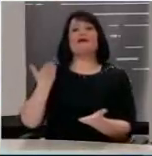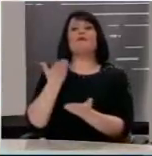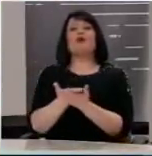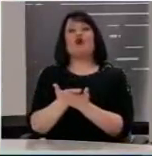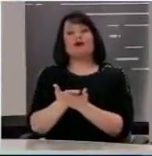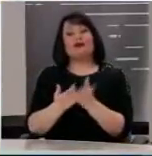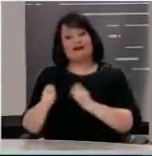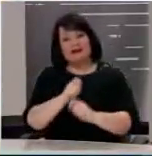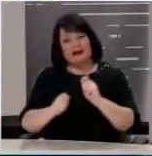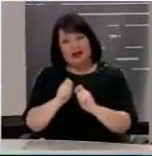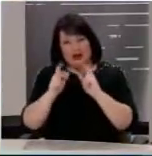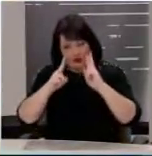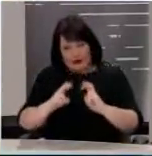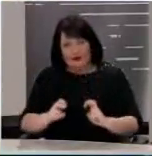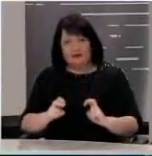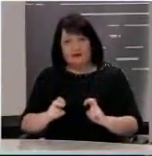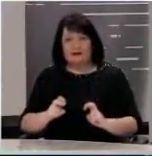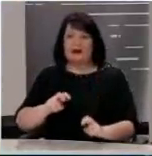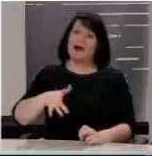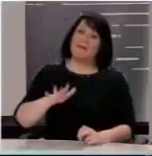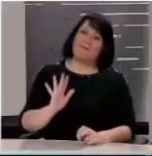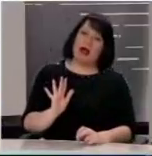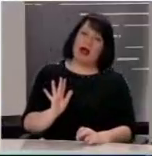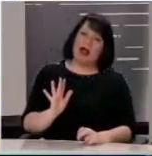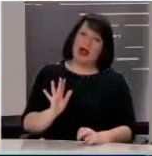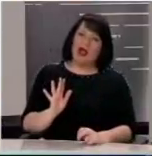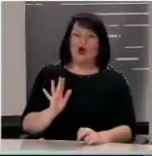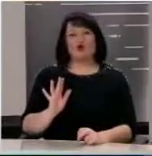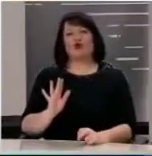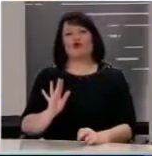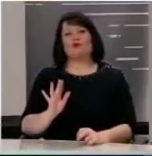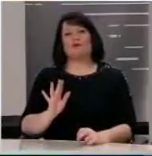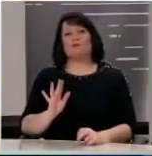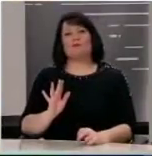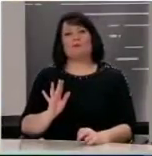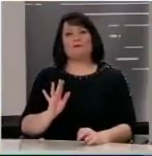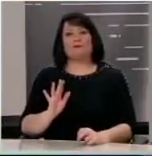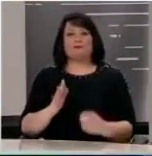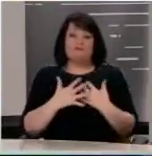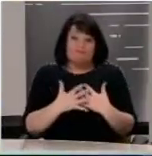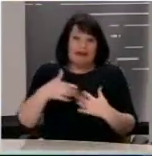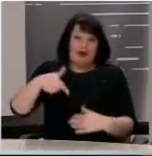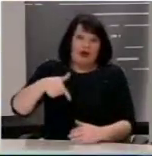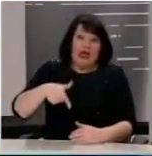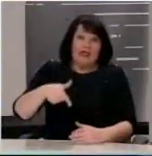σύσταση Προανακριτικής Επιτροπής, προφανώς, δεν υπάρχει τίποτα άλλο, για έναν λόγο, γιατί δεν τον αγαπάω ο κύριος Γεωργιάδης.